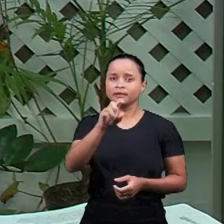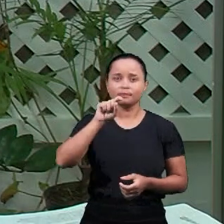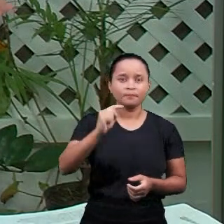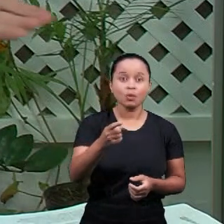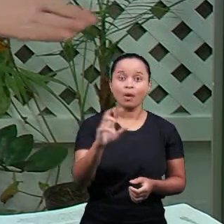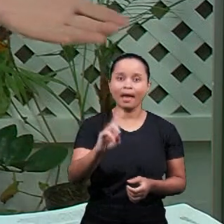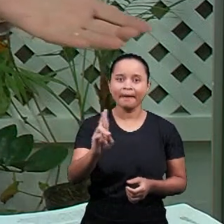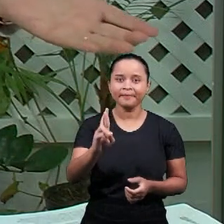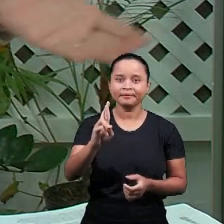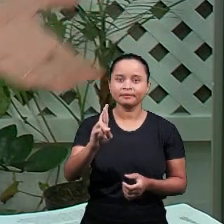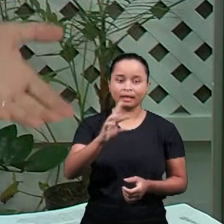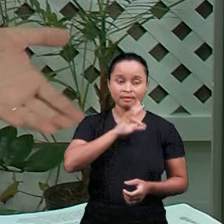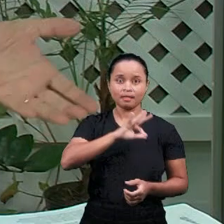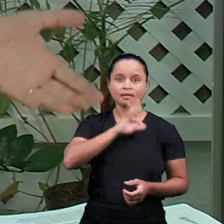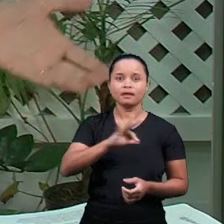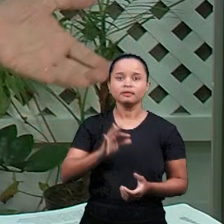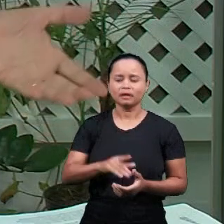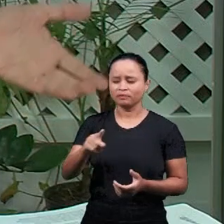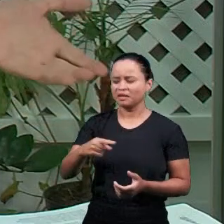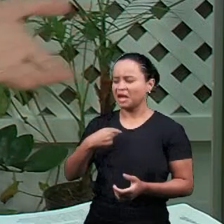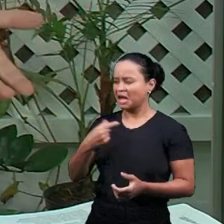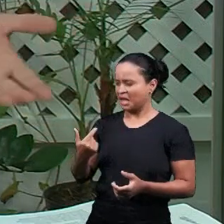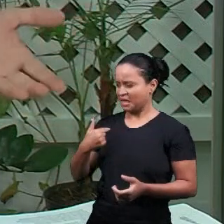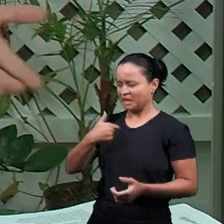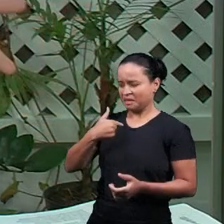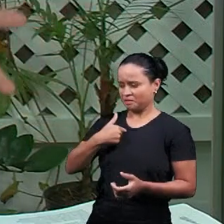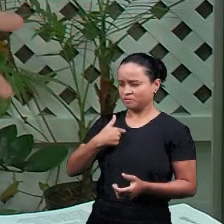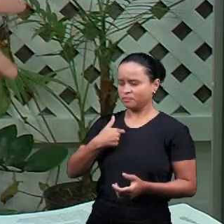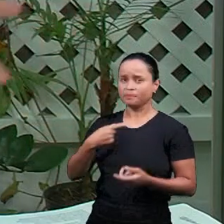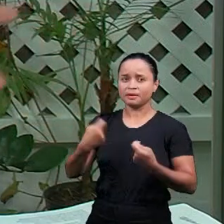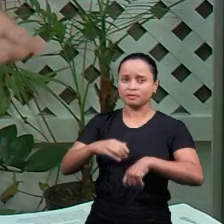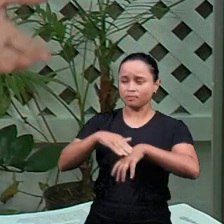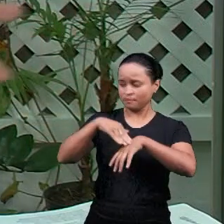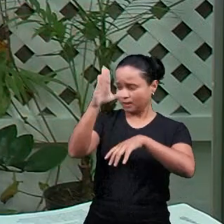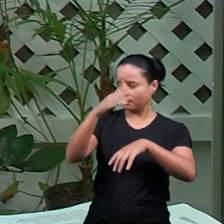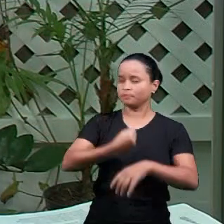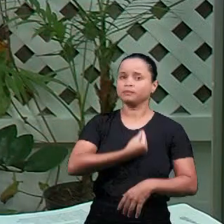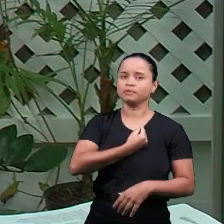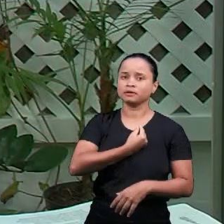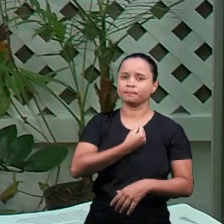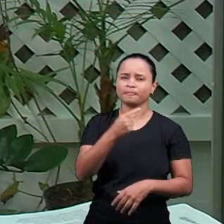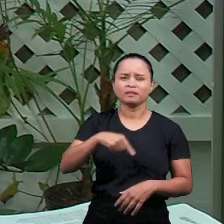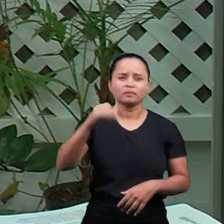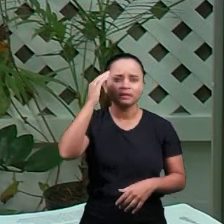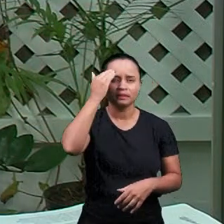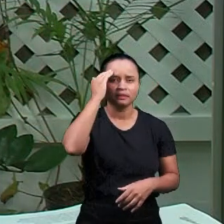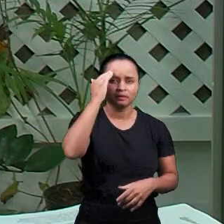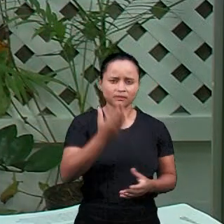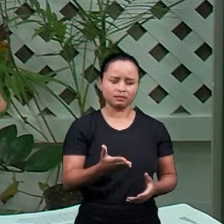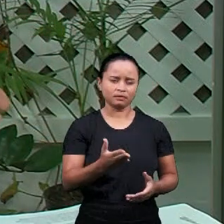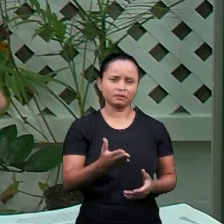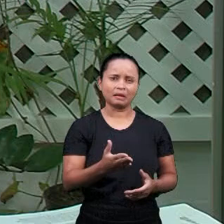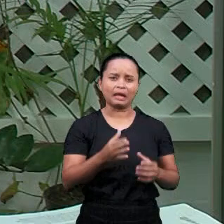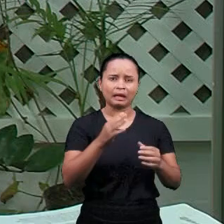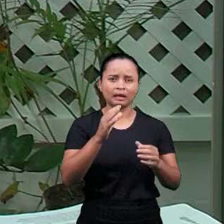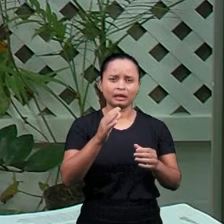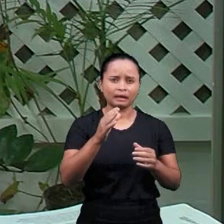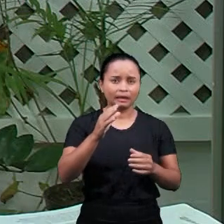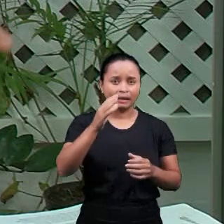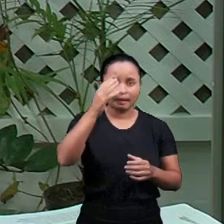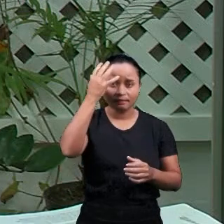cela ne donne pas, n'est pas suffisant pour ma subsistance. Donc, nous avons compris que cela, c'est